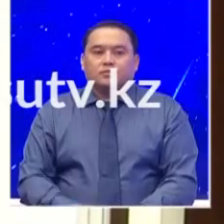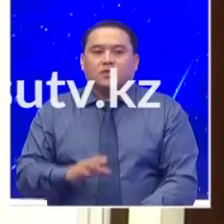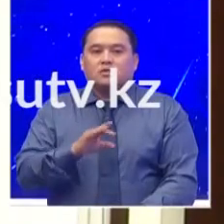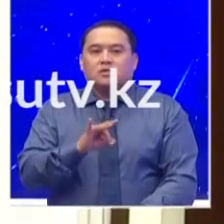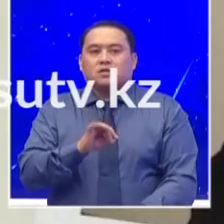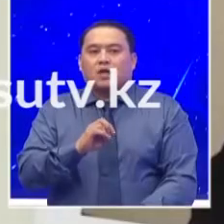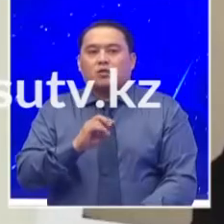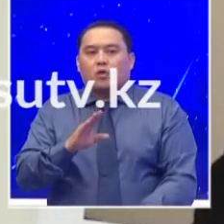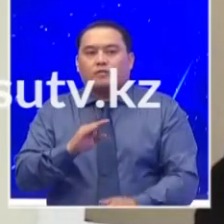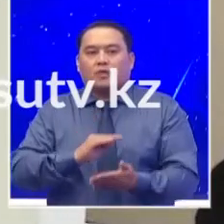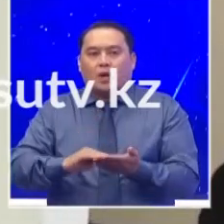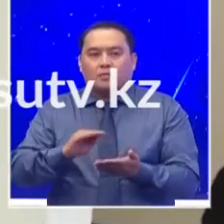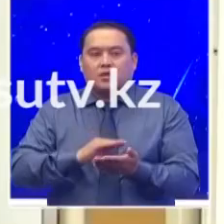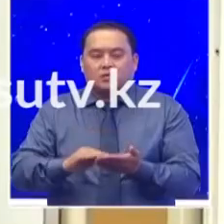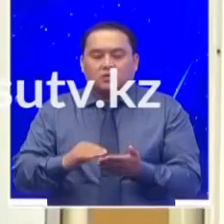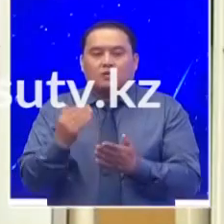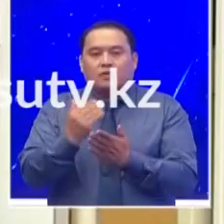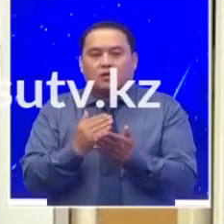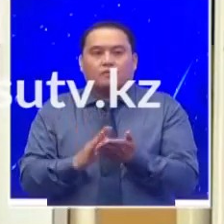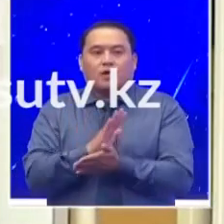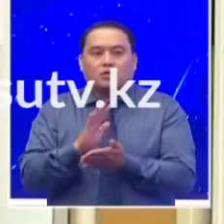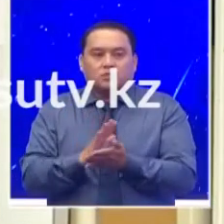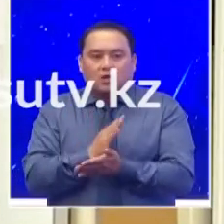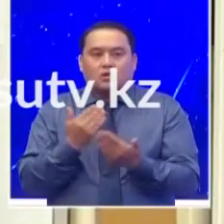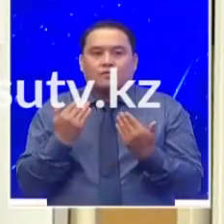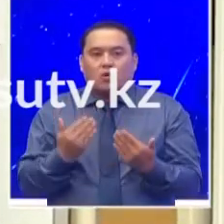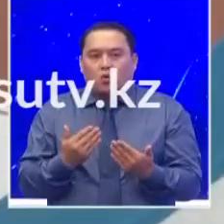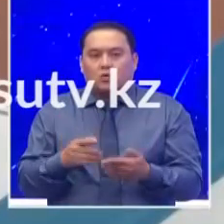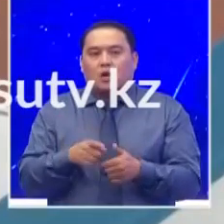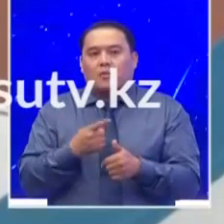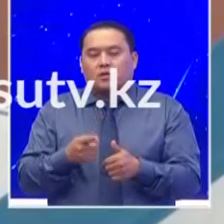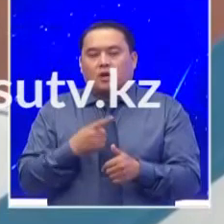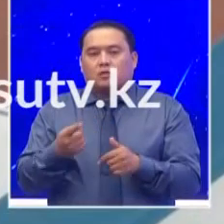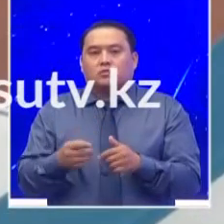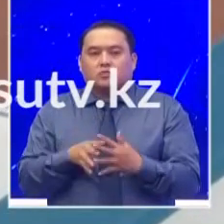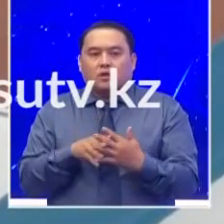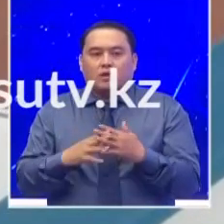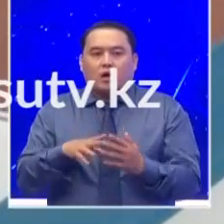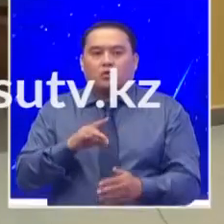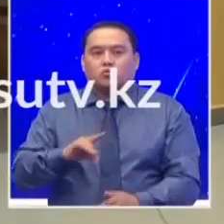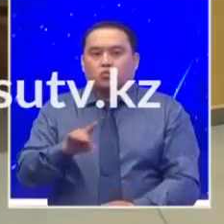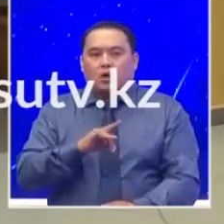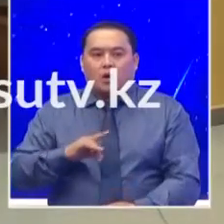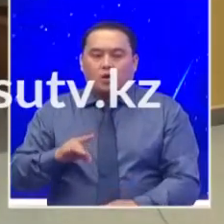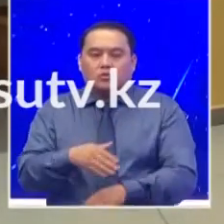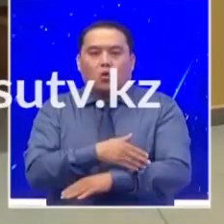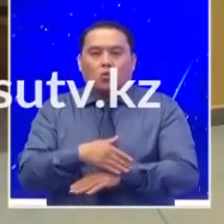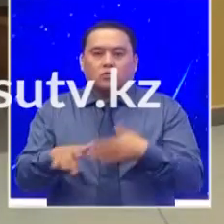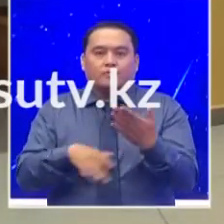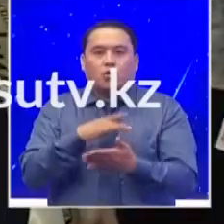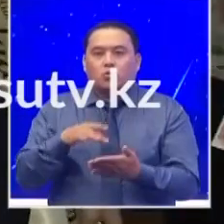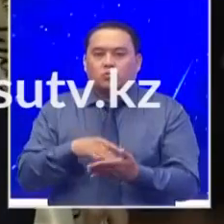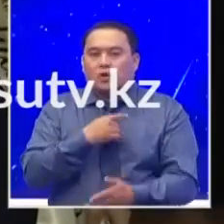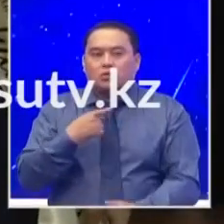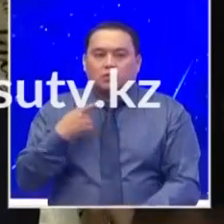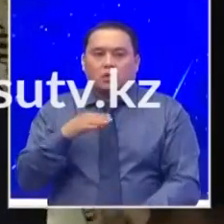Сыртанове написано немало книг, статей в газетах и журналах. Сегодня его именем названы село в Аксусском районе, улицы в городах Талдыкурган